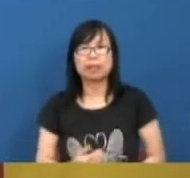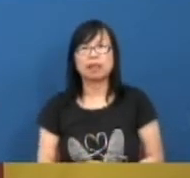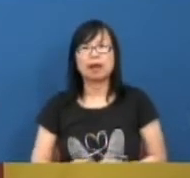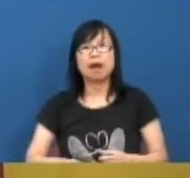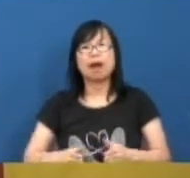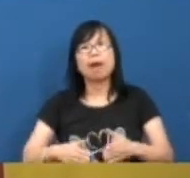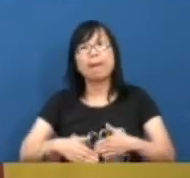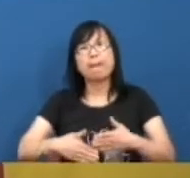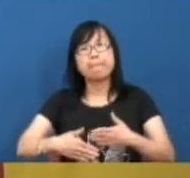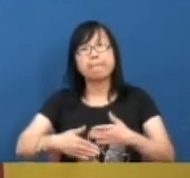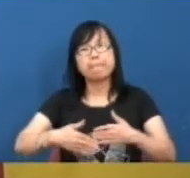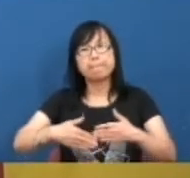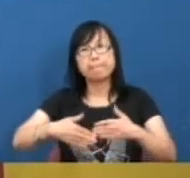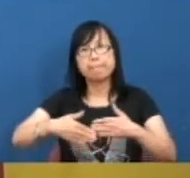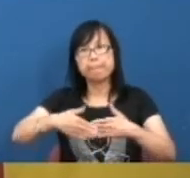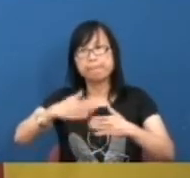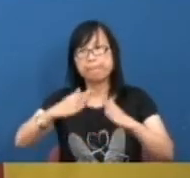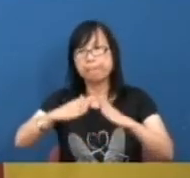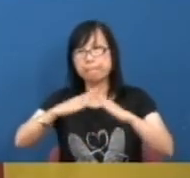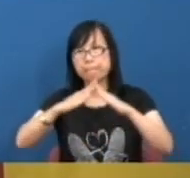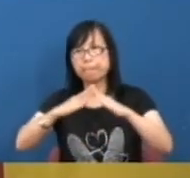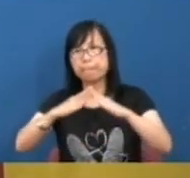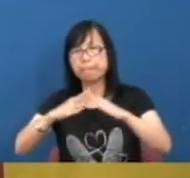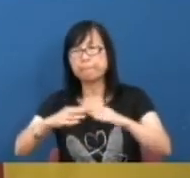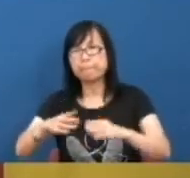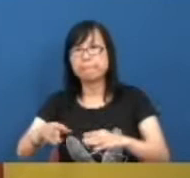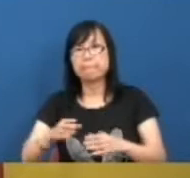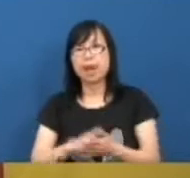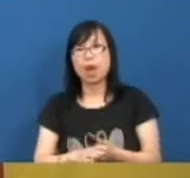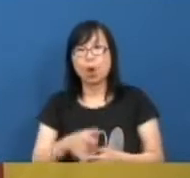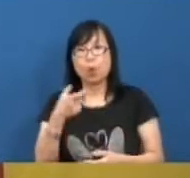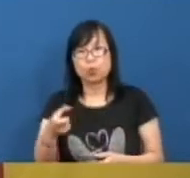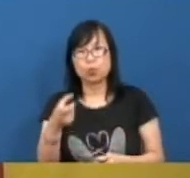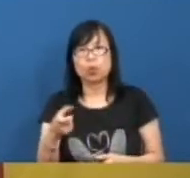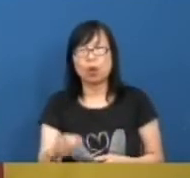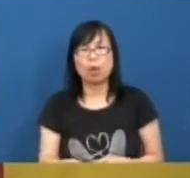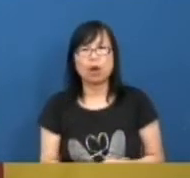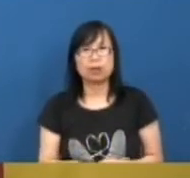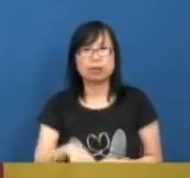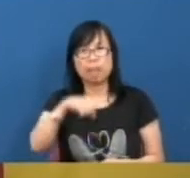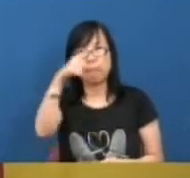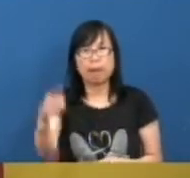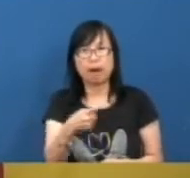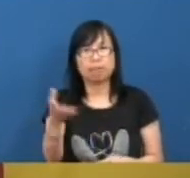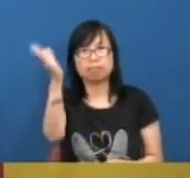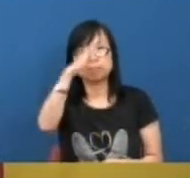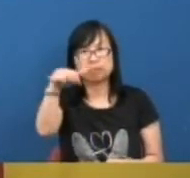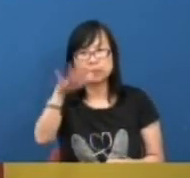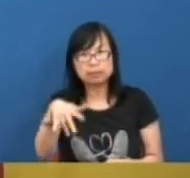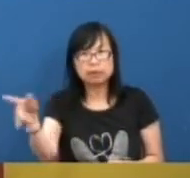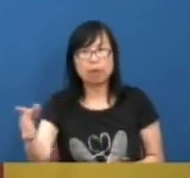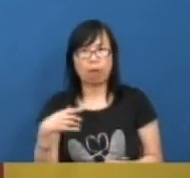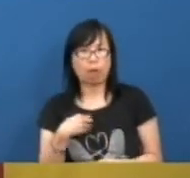市咁泡沫啊！我自己覺得，動輒咧元朗都話萬五蚊咧，其實都我自己喺房地